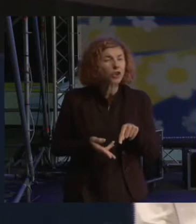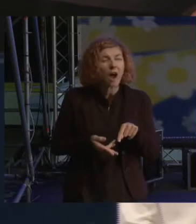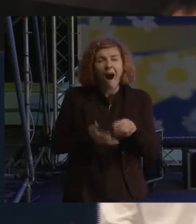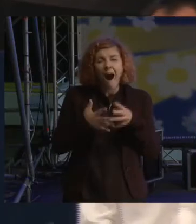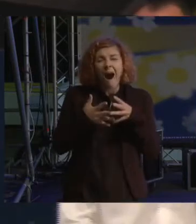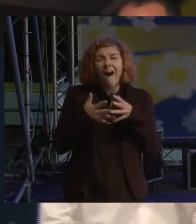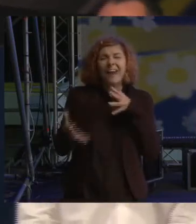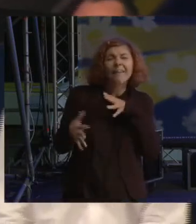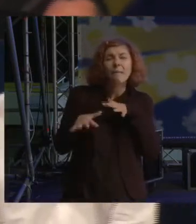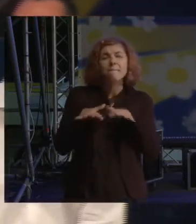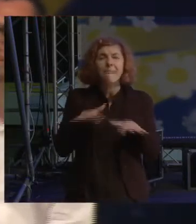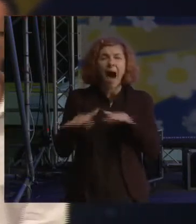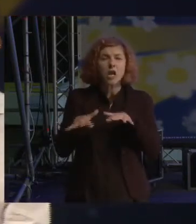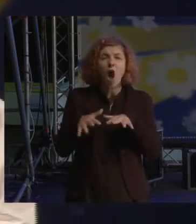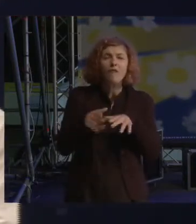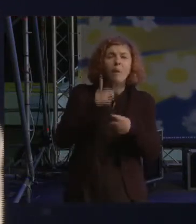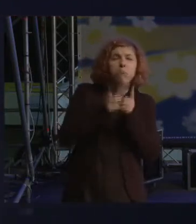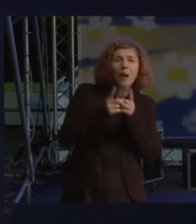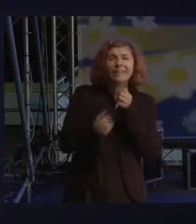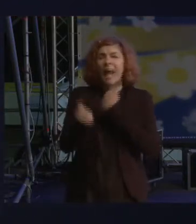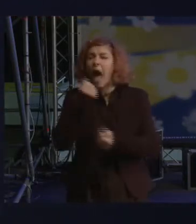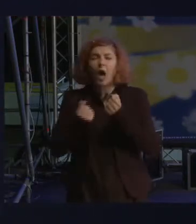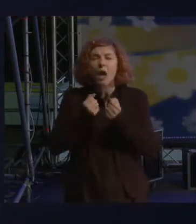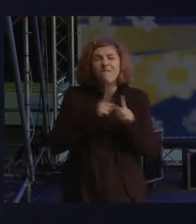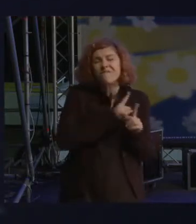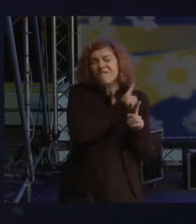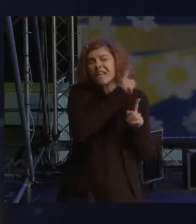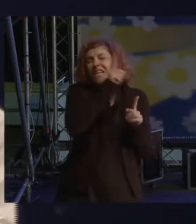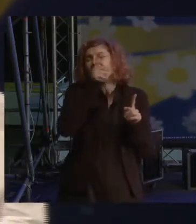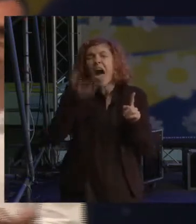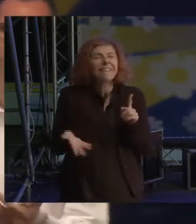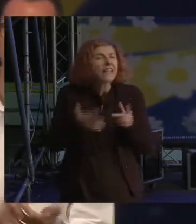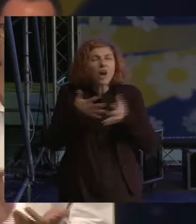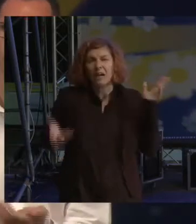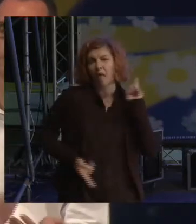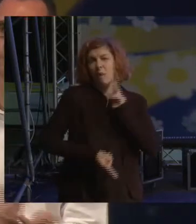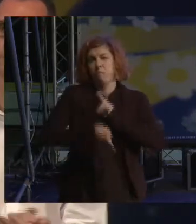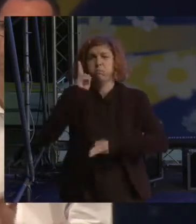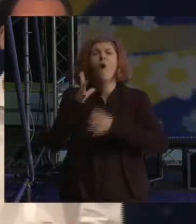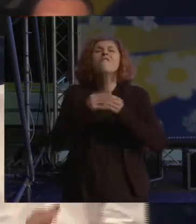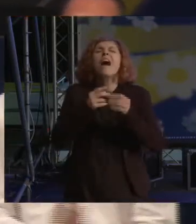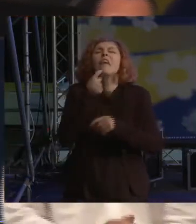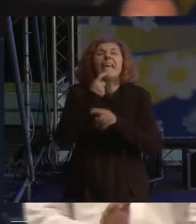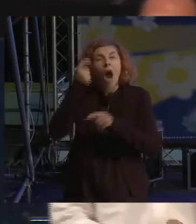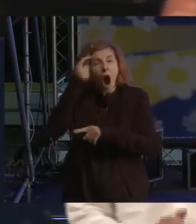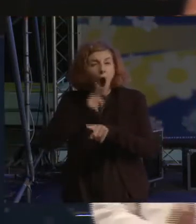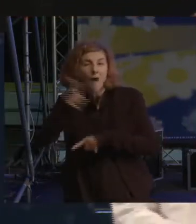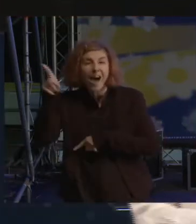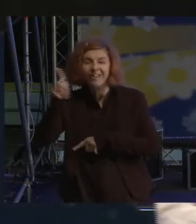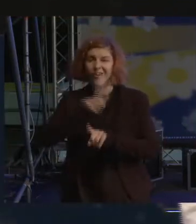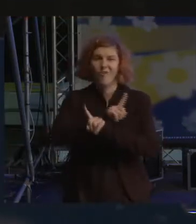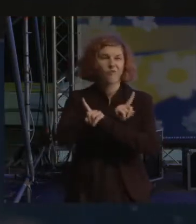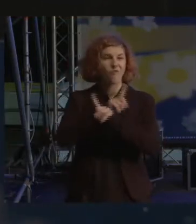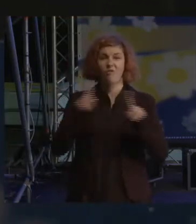economica fatta negli ultimi anni e non è stata fatta da un governo è stata fatta